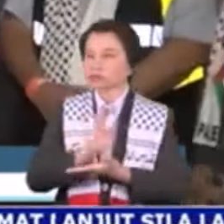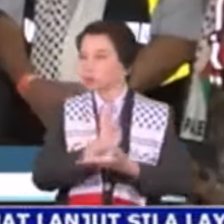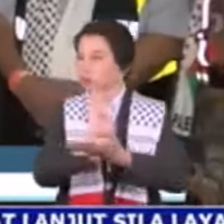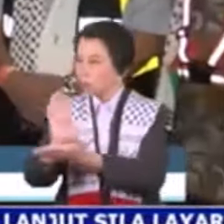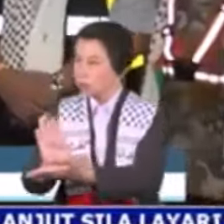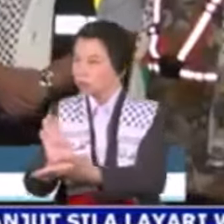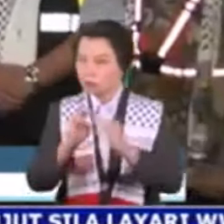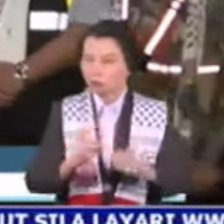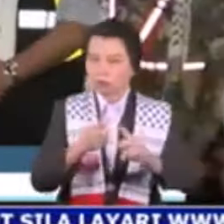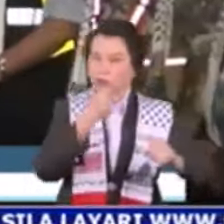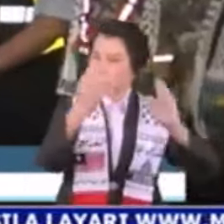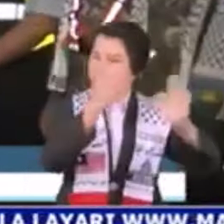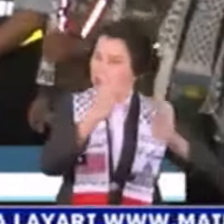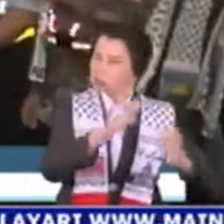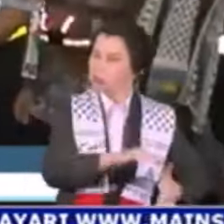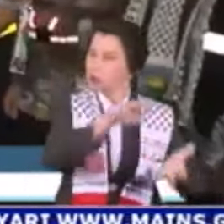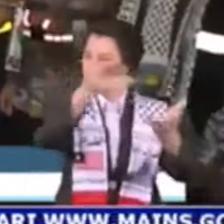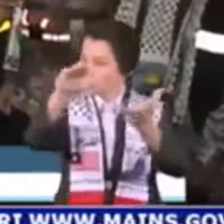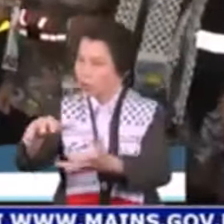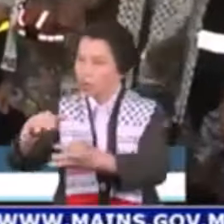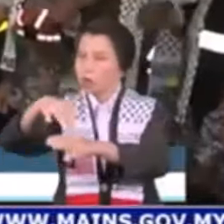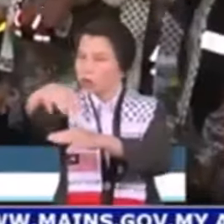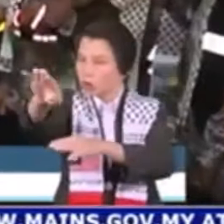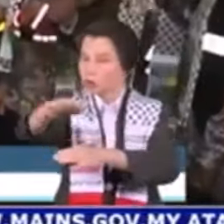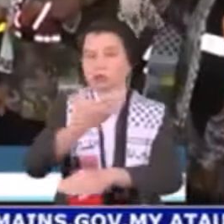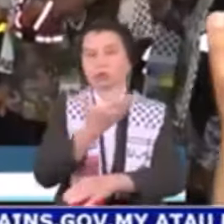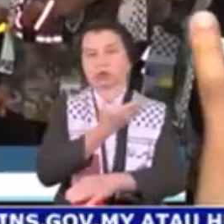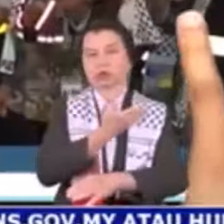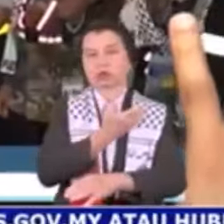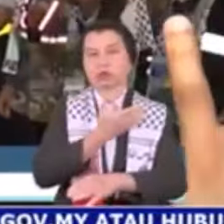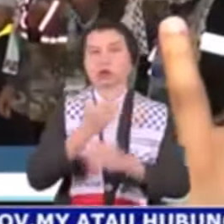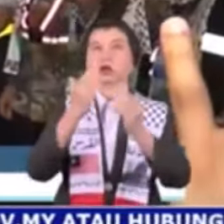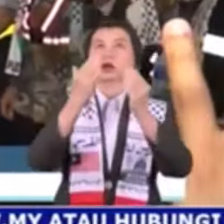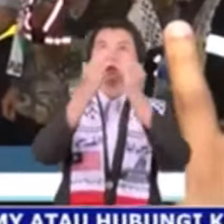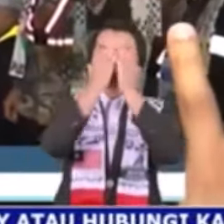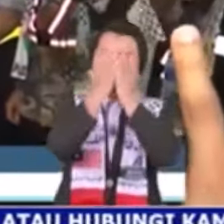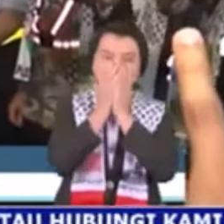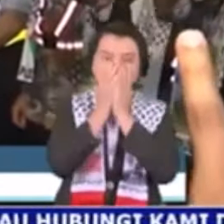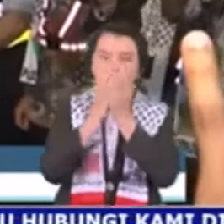bantuan kemanusiaan dari Malaysia. Dan alhamdulillah dia